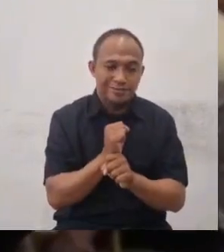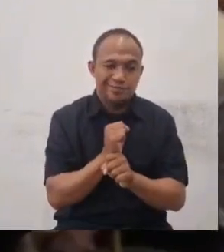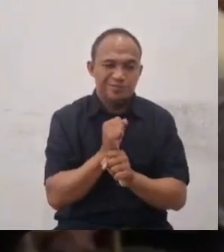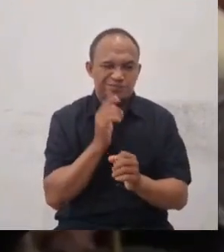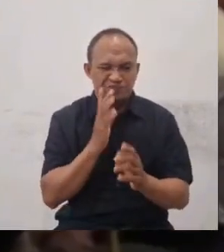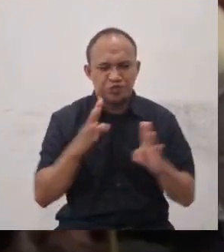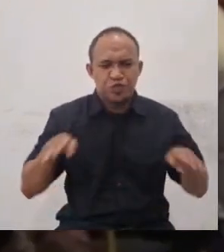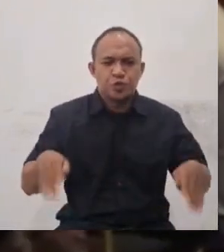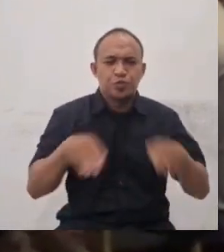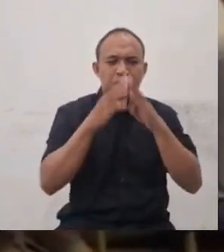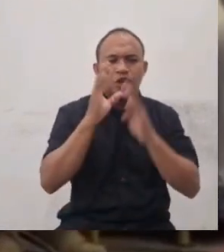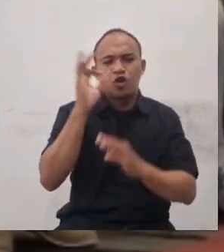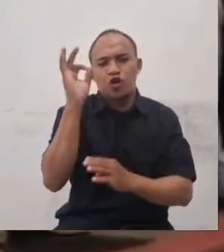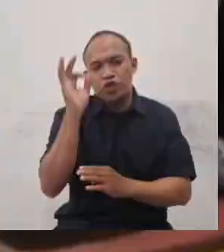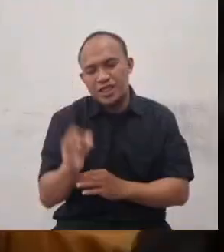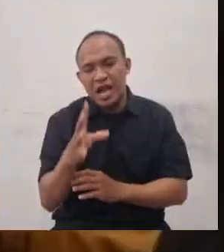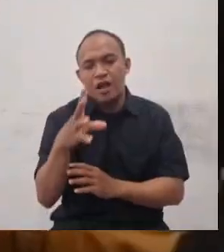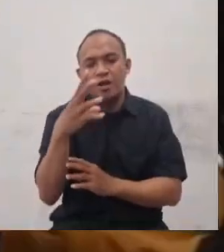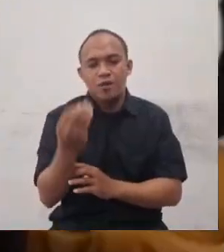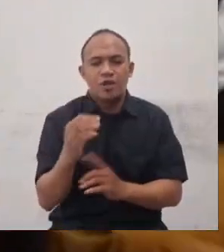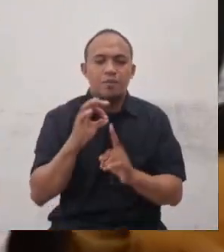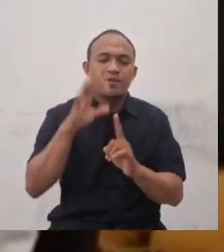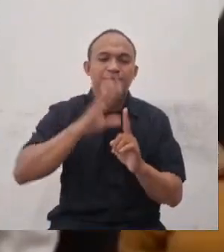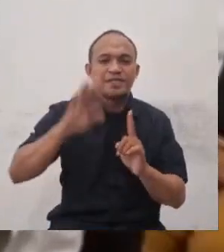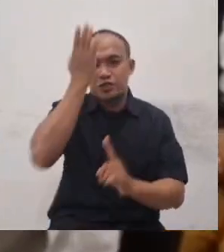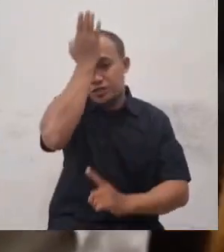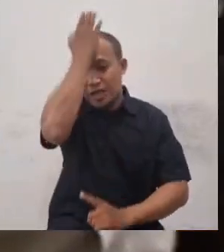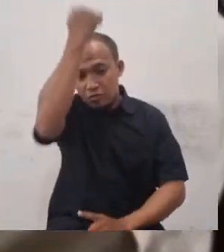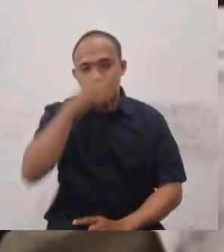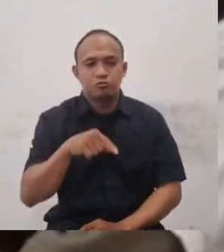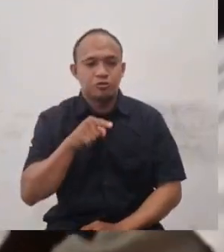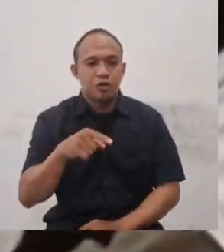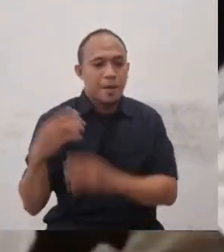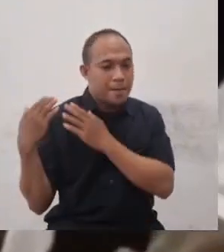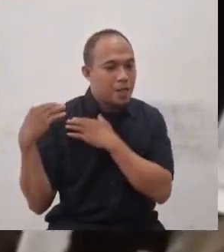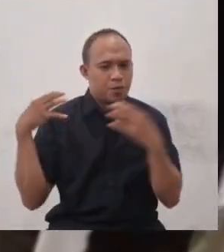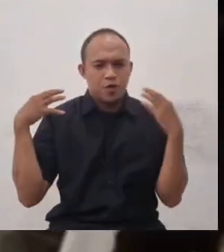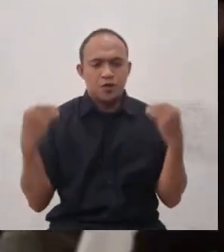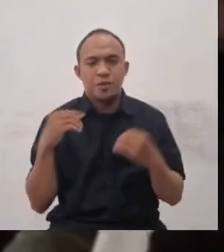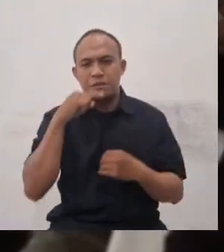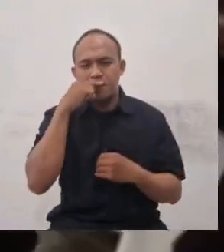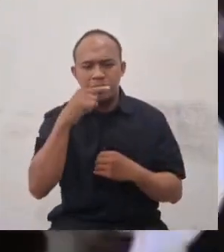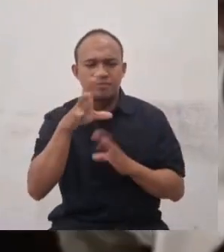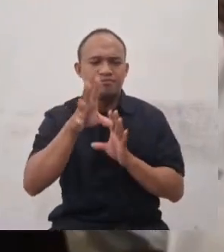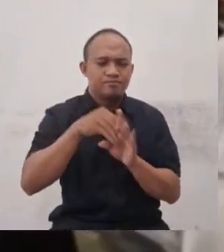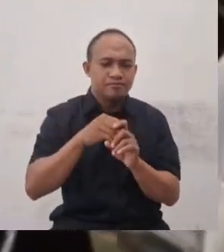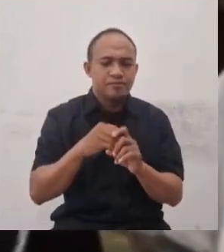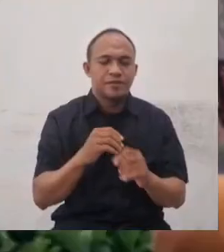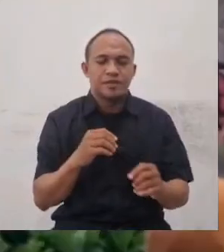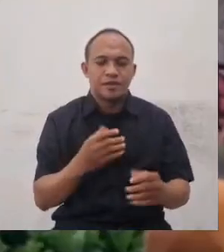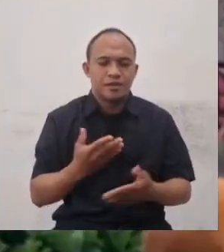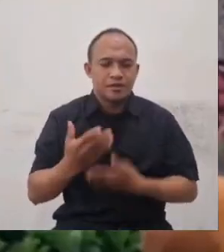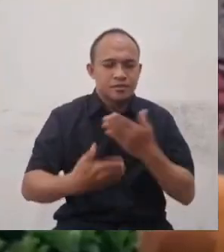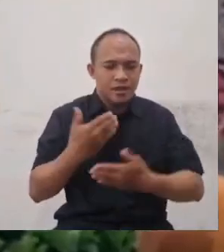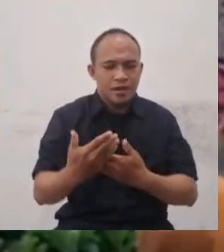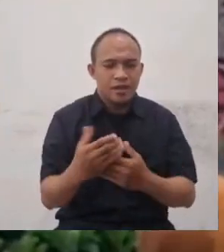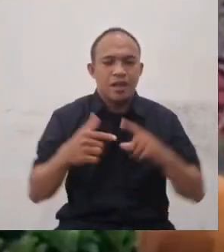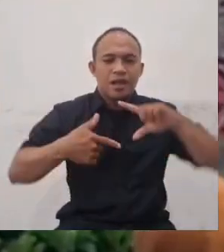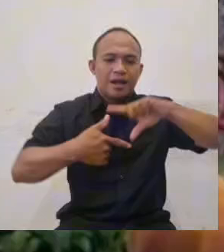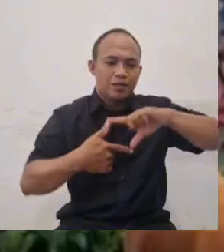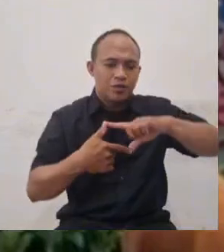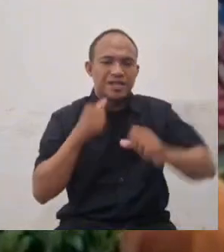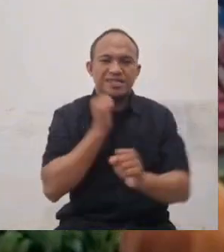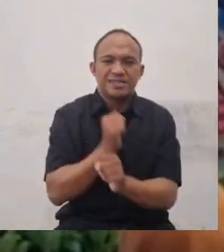dari seluruh kabupaten kota seprovinsi Gorontalo. PJ Gubernur Rudy yang merupakan ketua tim pelaksana program